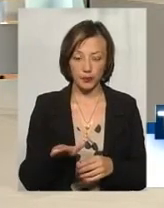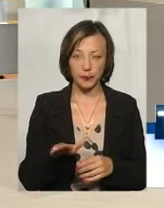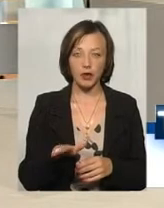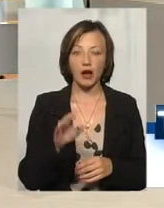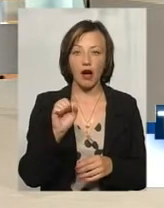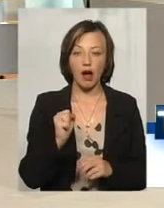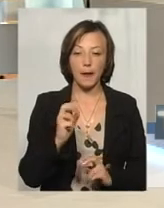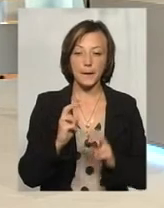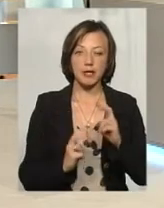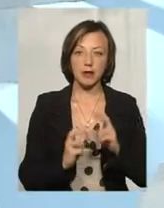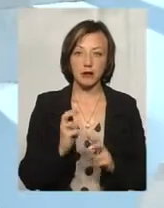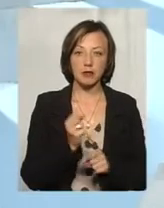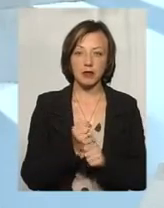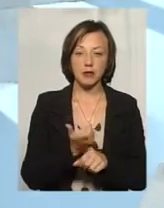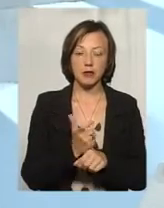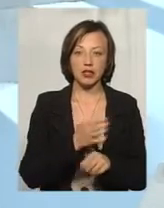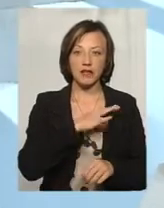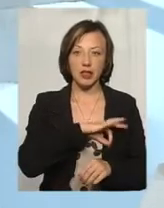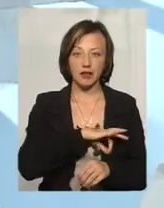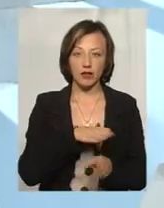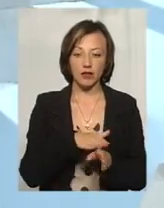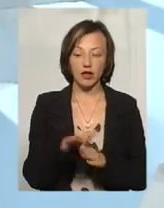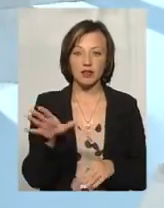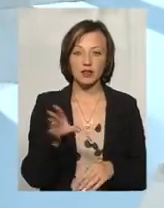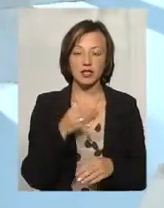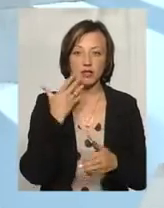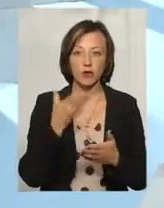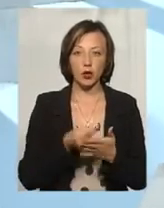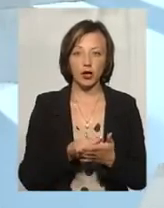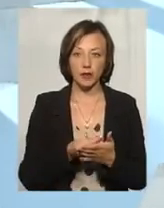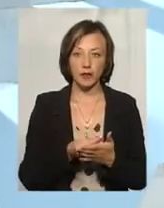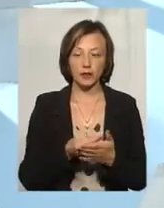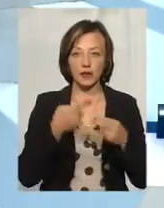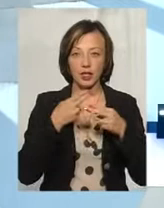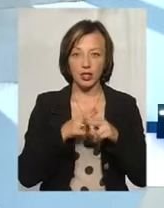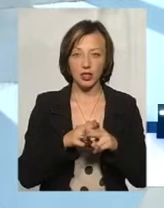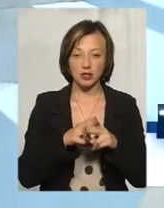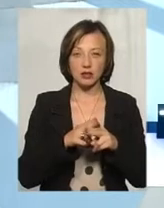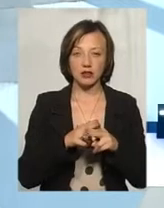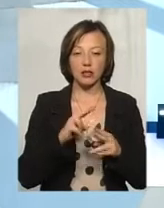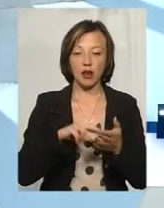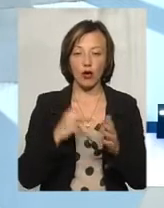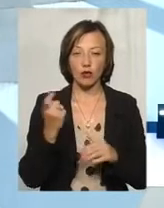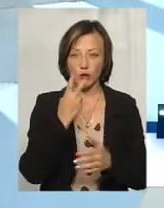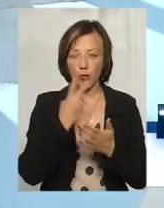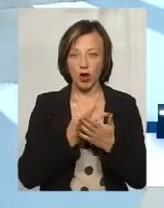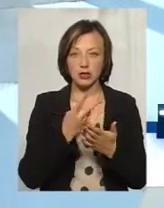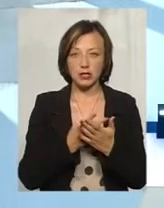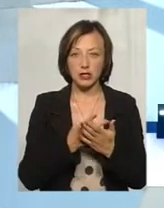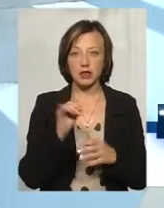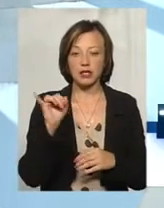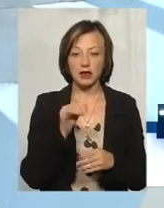а підприємство спрацювало більш ефективно, виконало всі свої технічні, техніко-економічні показники